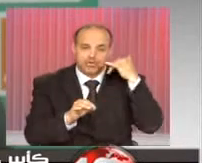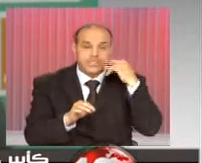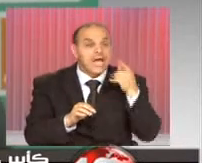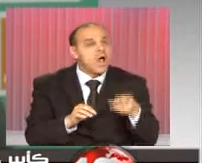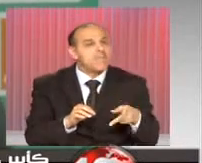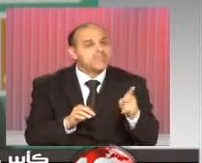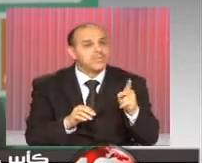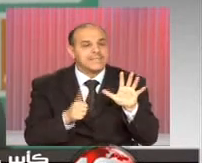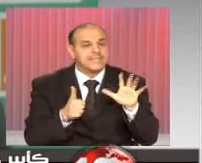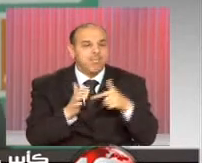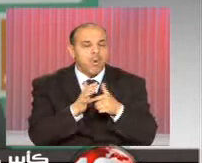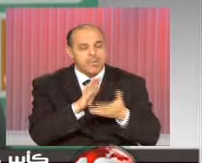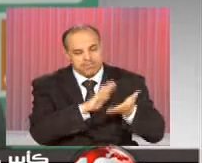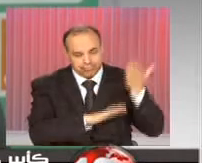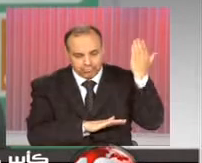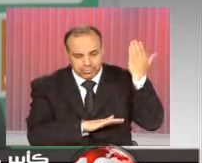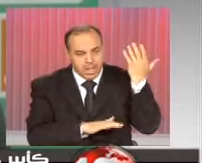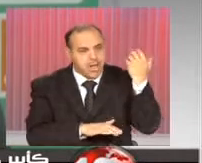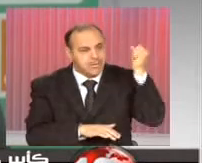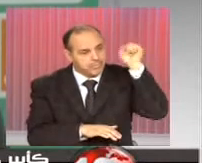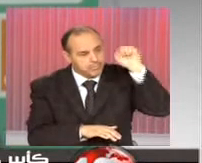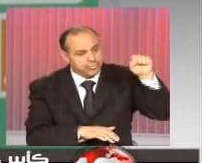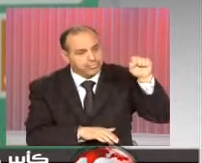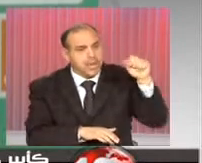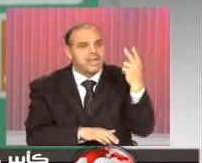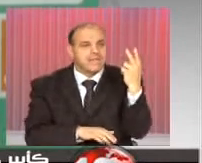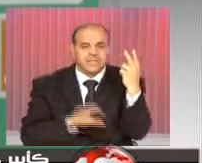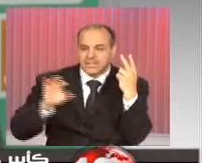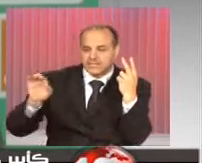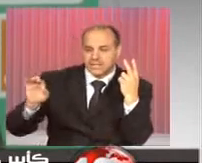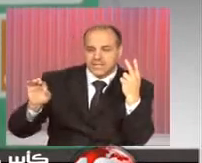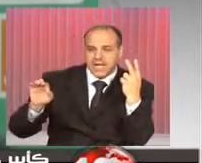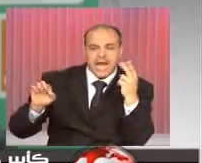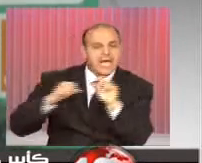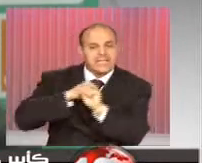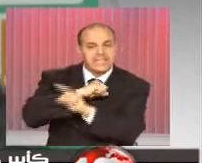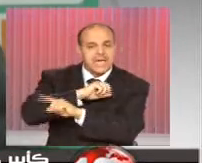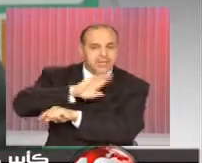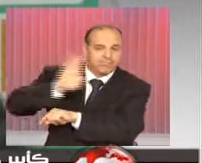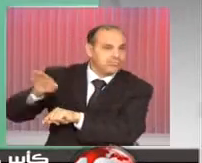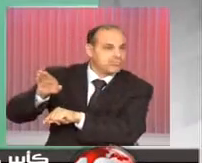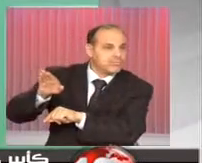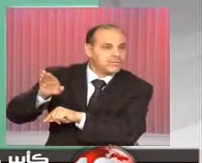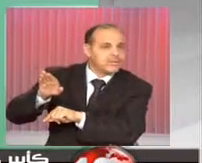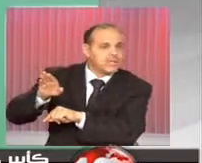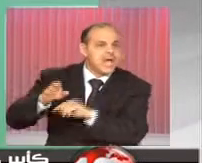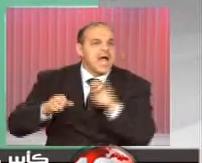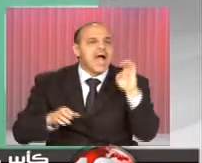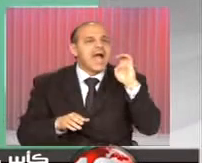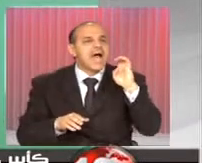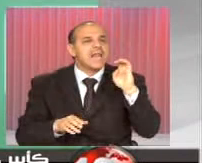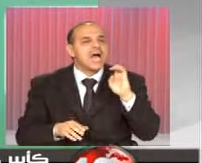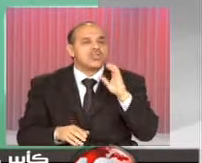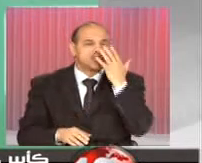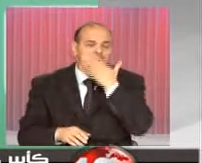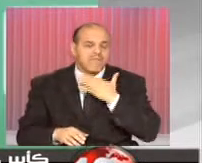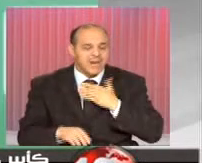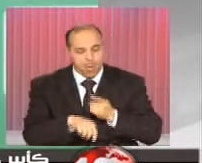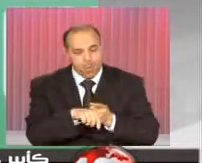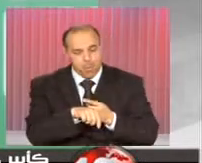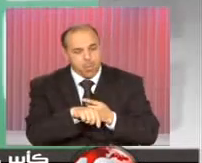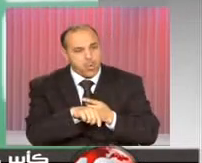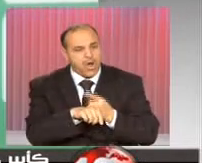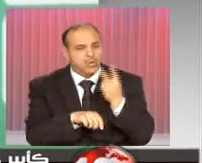رصيده إلى ست نقاط بعد فوزه بثنائية نظيفة على منتخب السنغال، فيما أطاحت غانا بجنوب إفريقيا في اللحظات